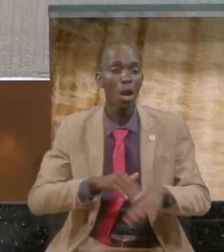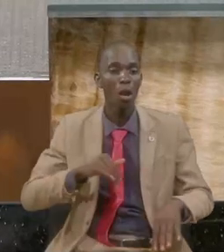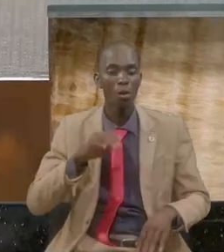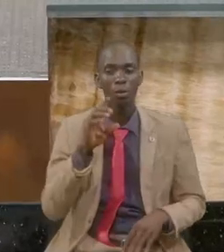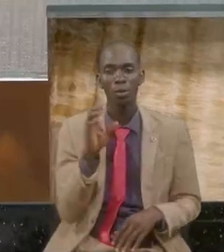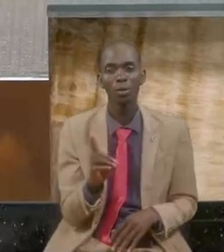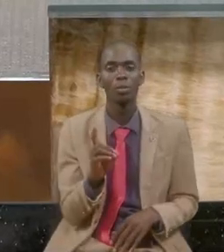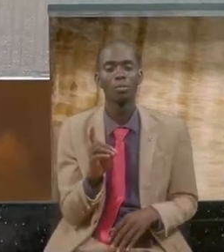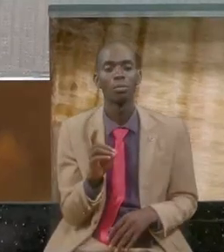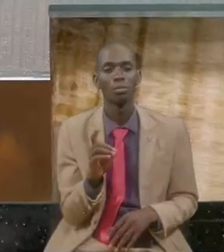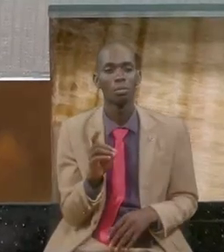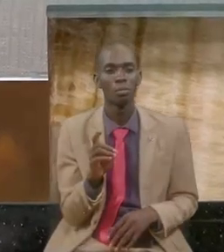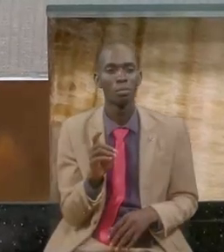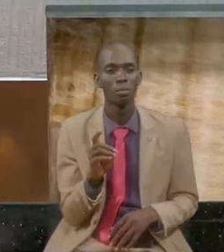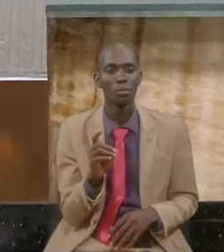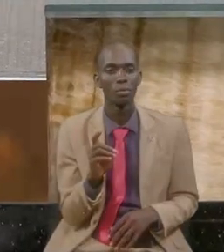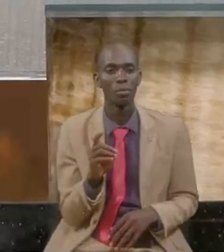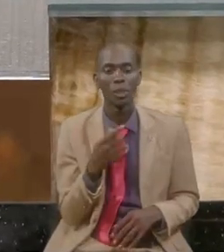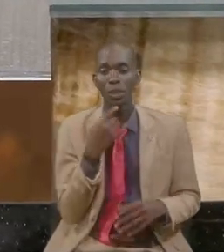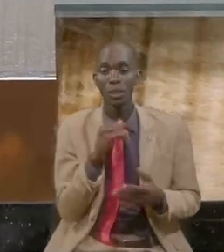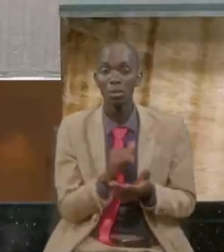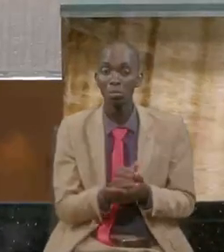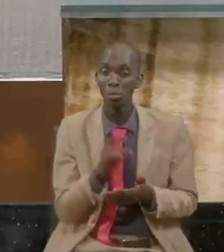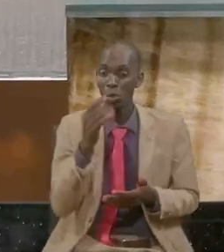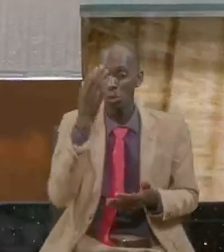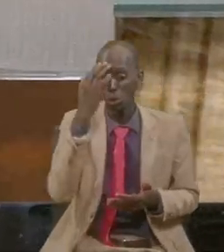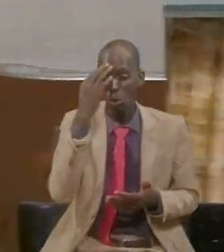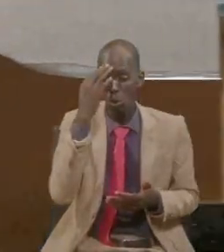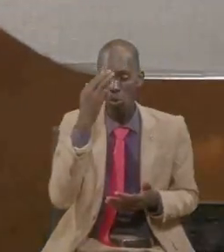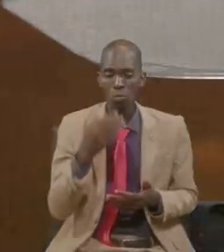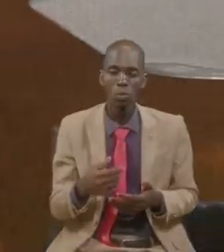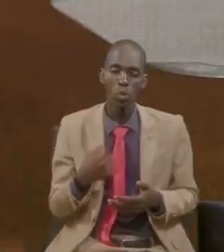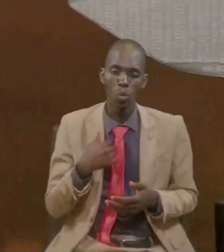Ils blasphèment le nom du Seigneur, disent que vous savez.